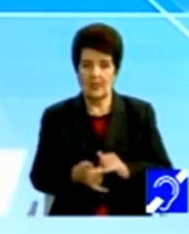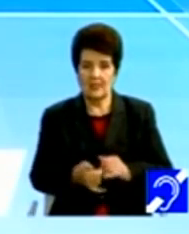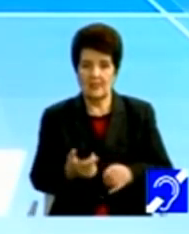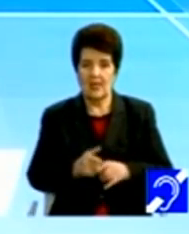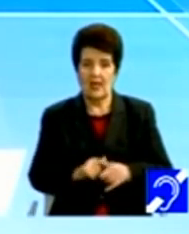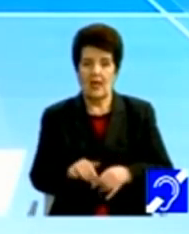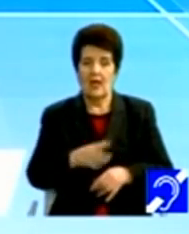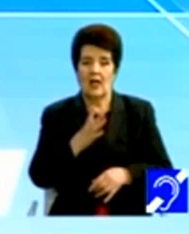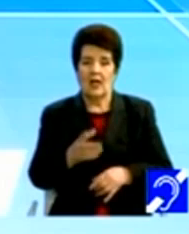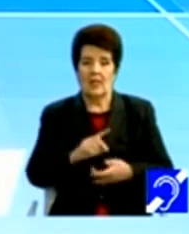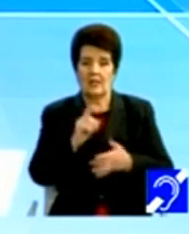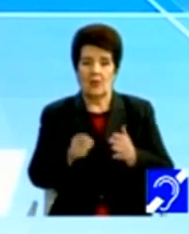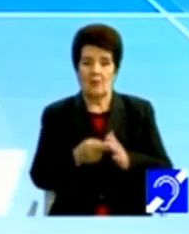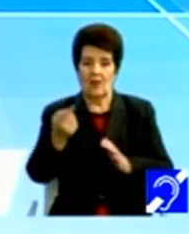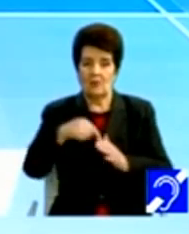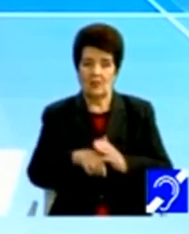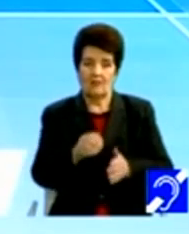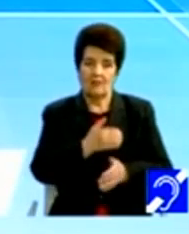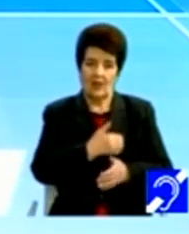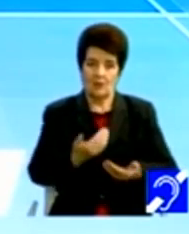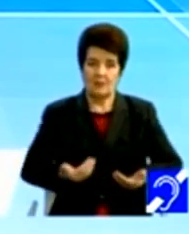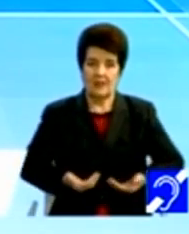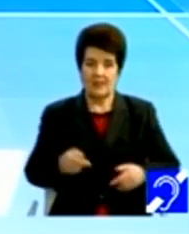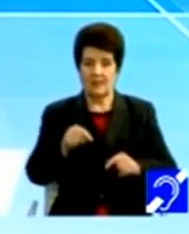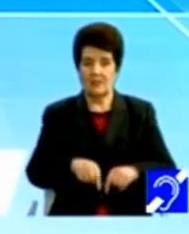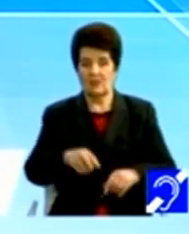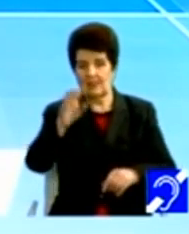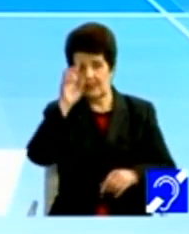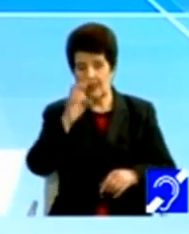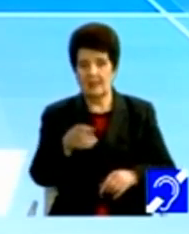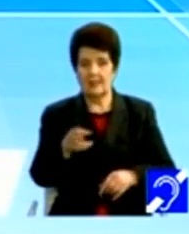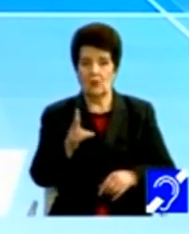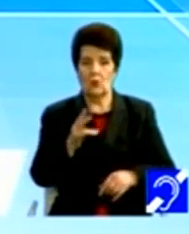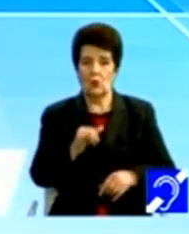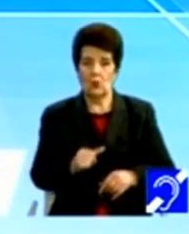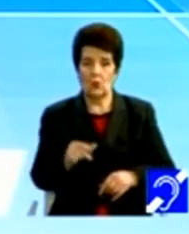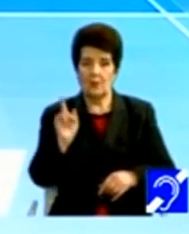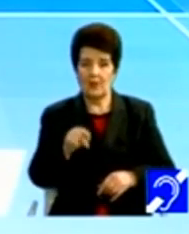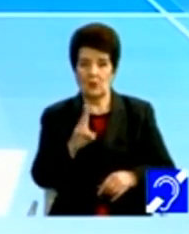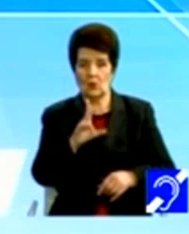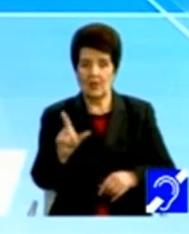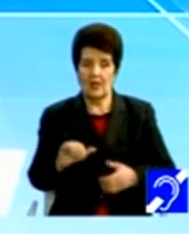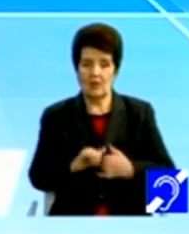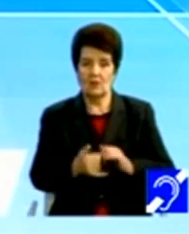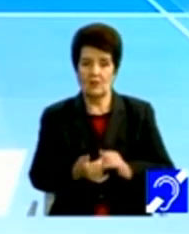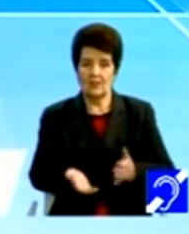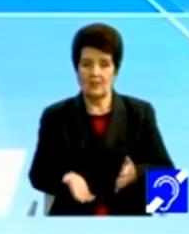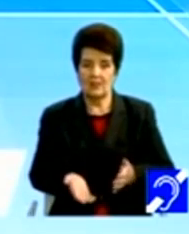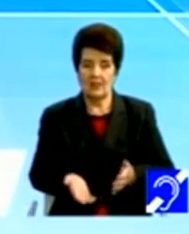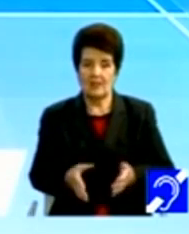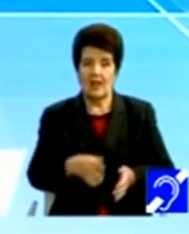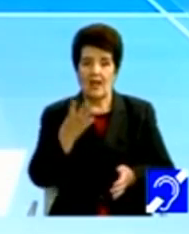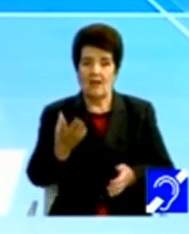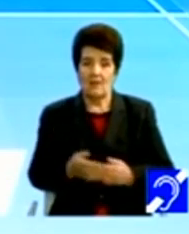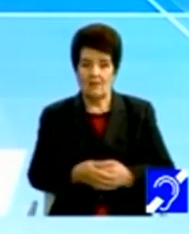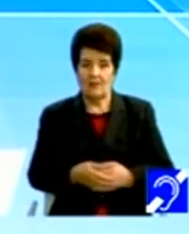pus o întrebare fundamentală dacă vreau să mai trăiesc în această țară sau nu. Pentru că condiția mea de a scrie